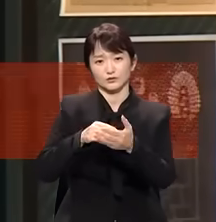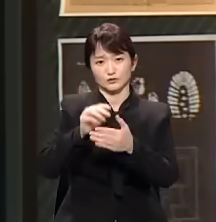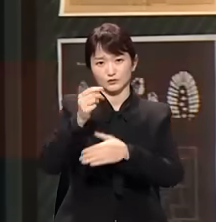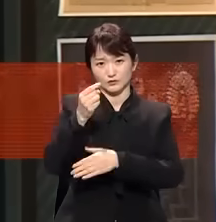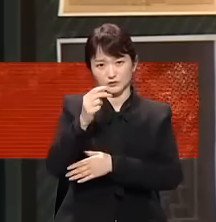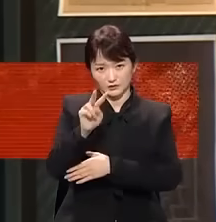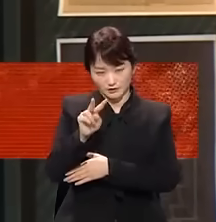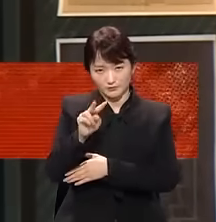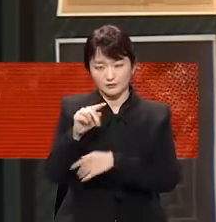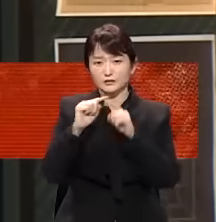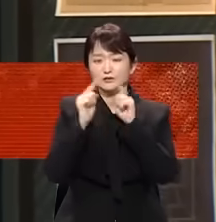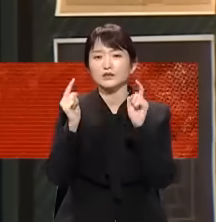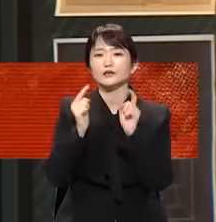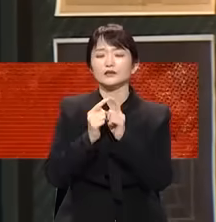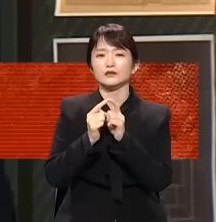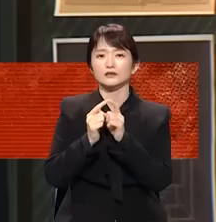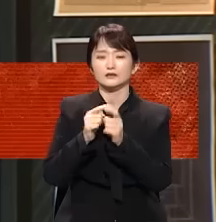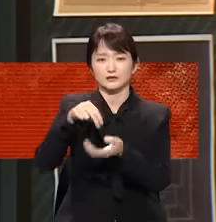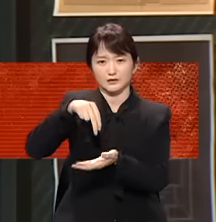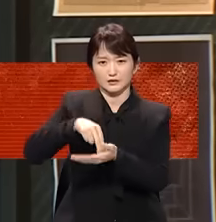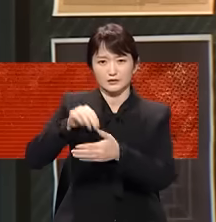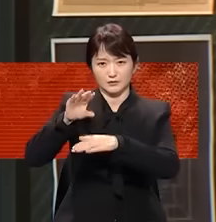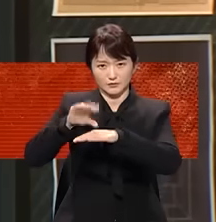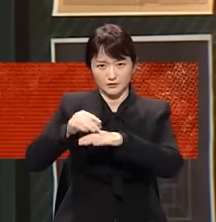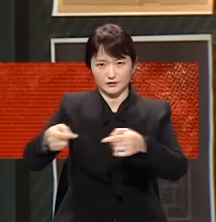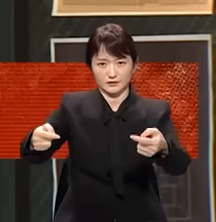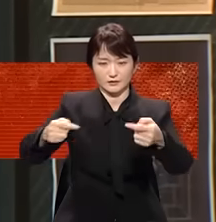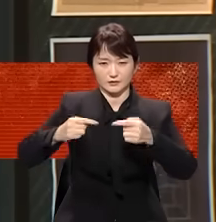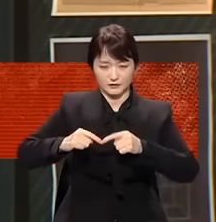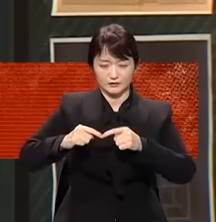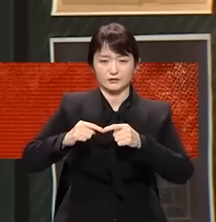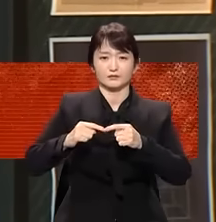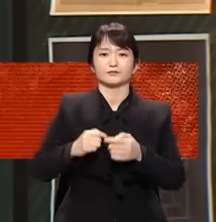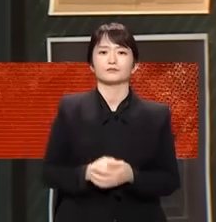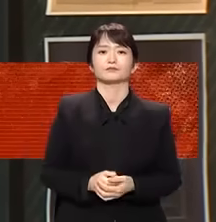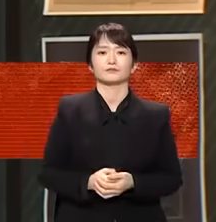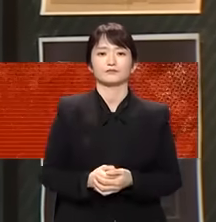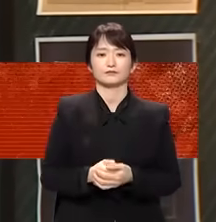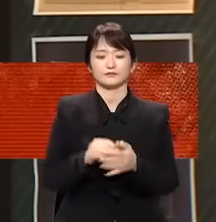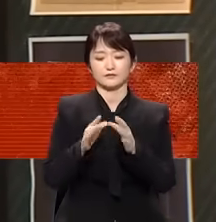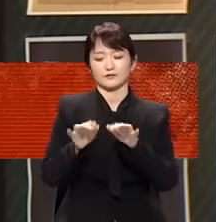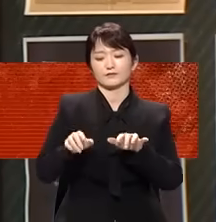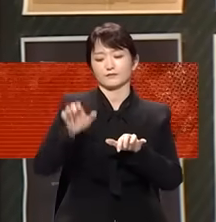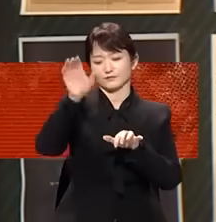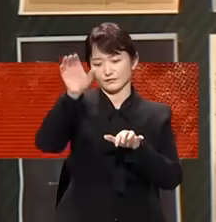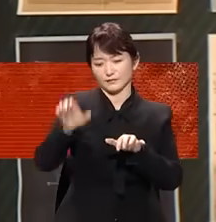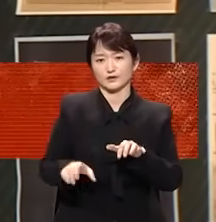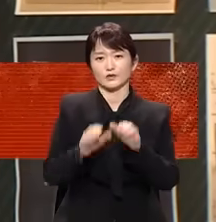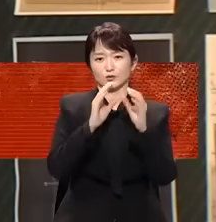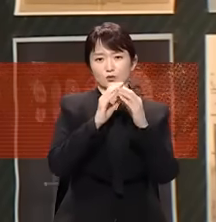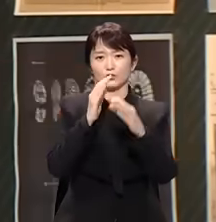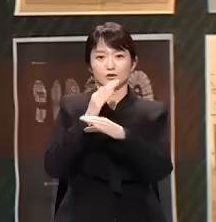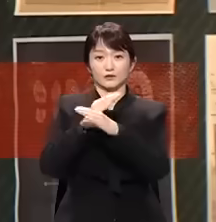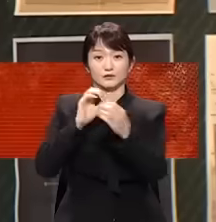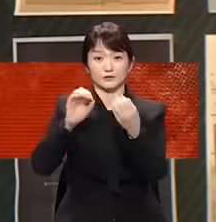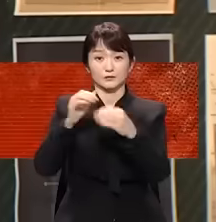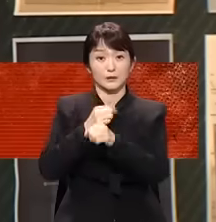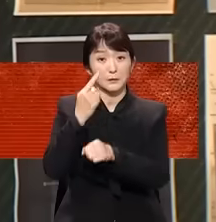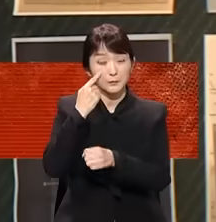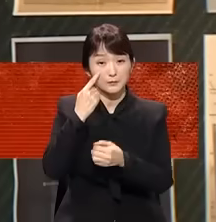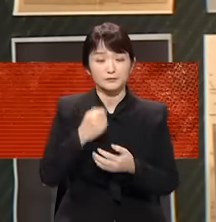독립 채널에서 8,000여 번에 우리 가족 여러분 함께하고 계신데요 채팅창에로 함께 참여해 보시죠 먼저